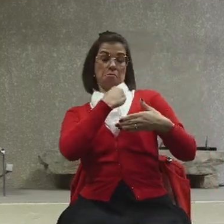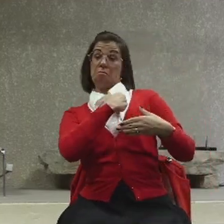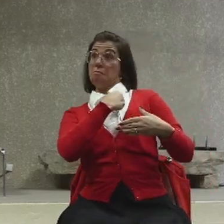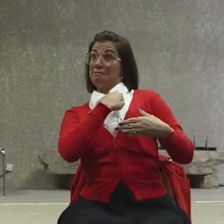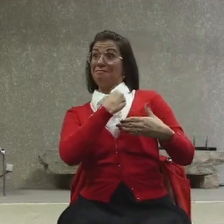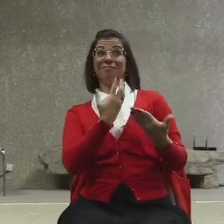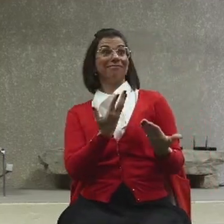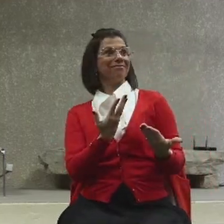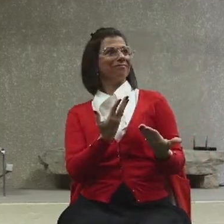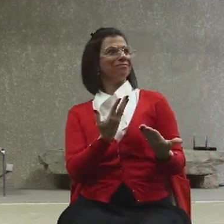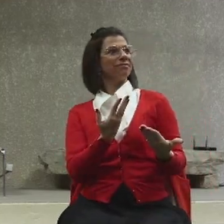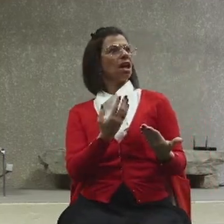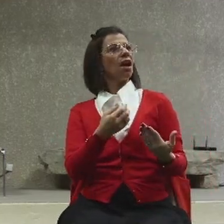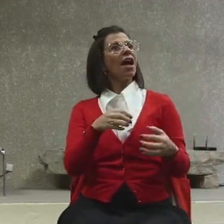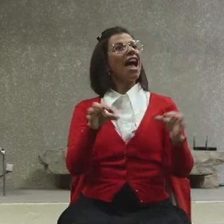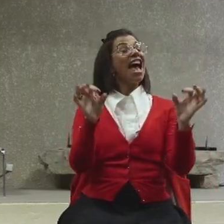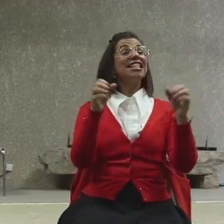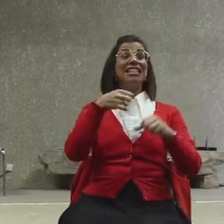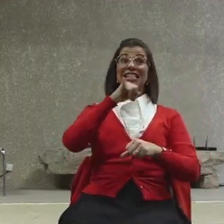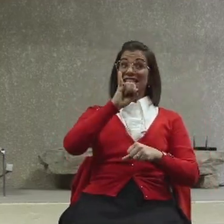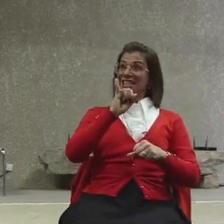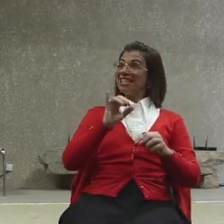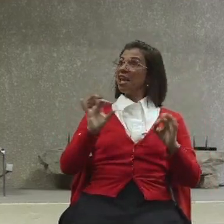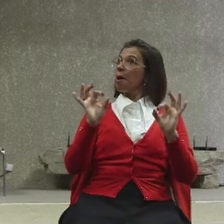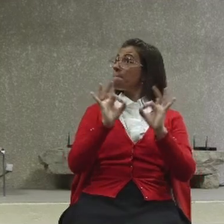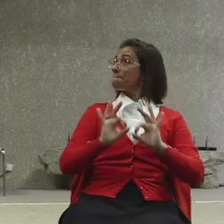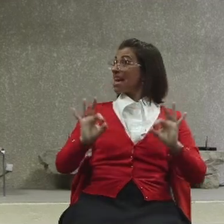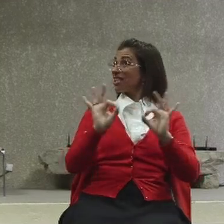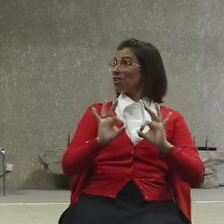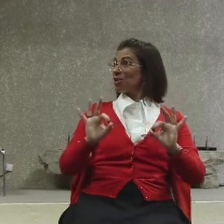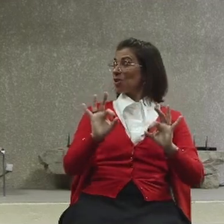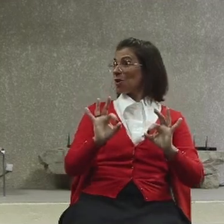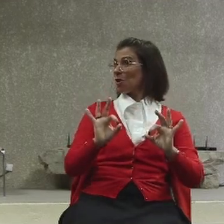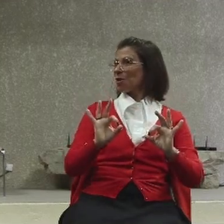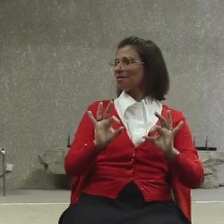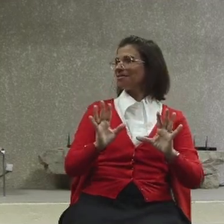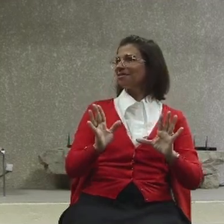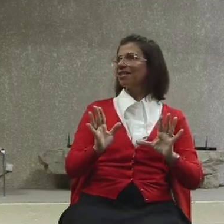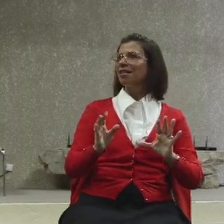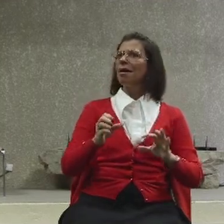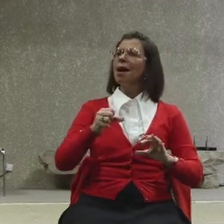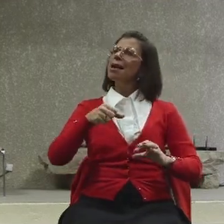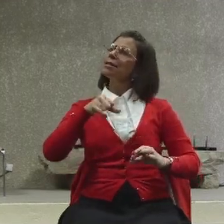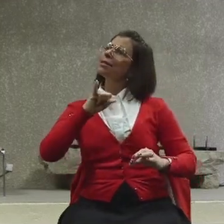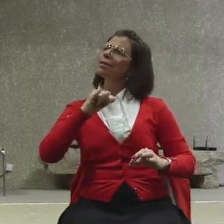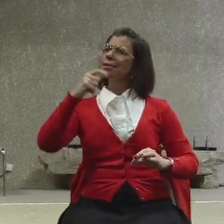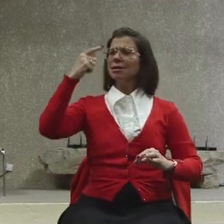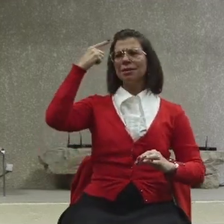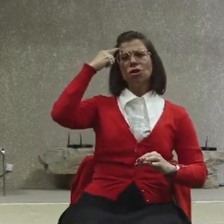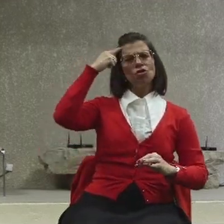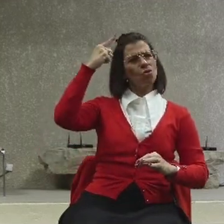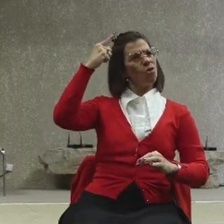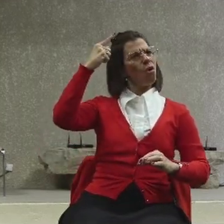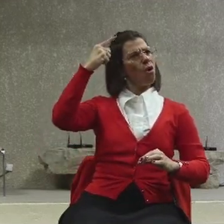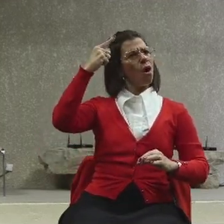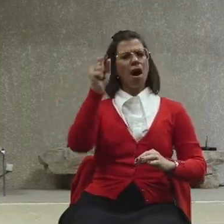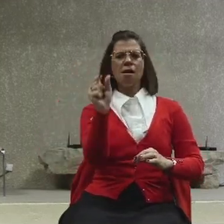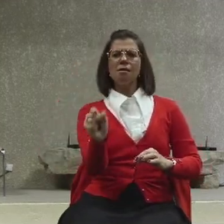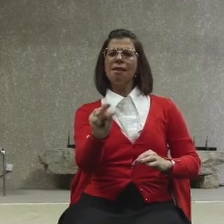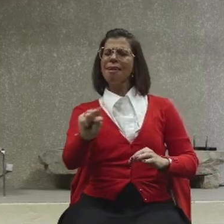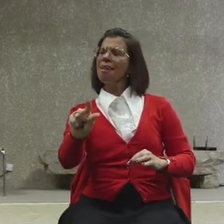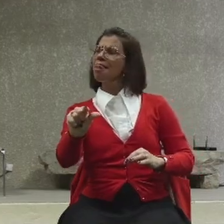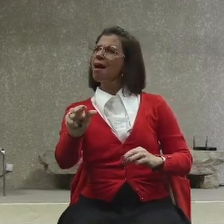création. Amen. Que ça puisse être une révélation pour beaucoup au milieu de nous. Quelles